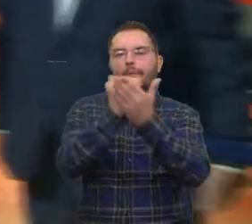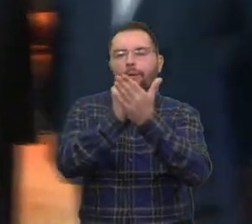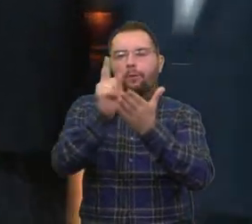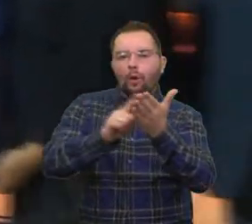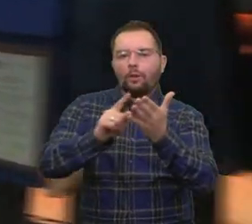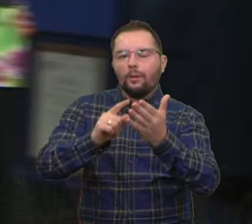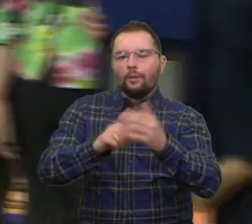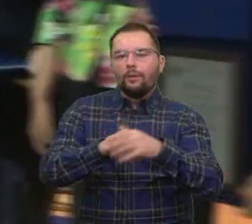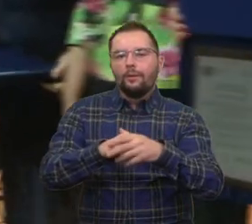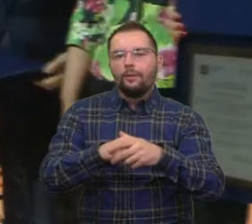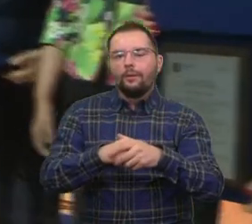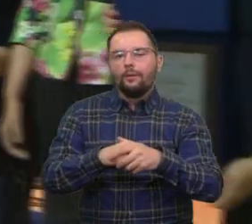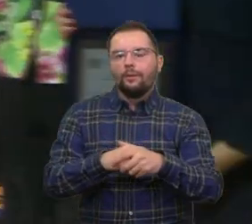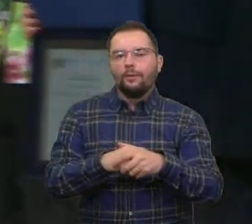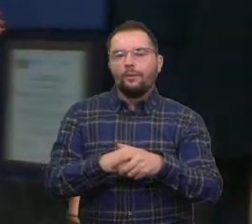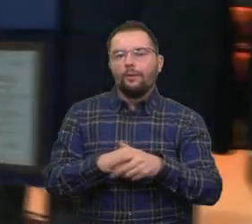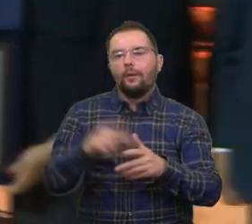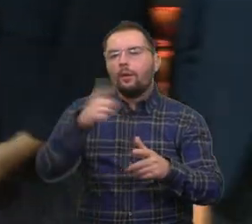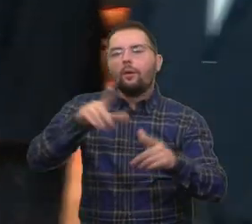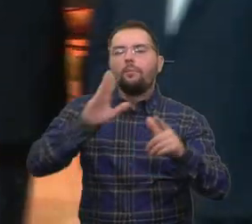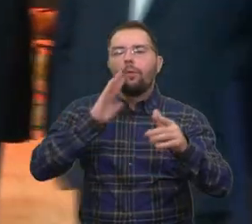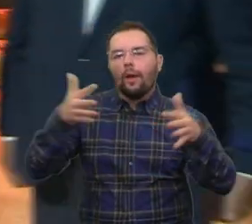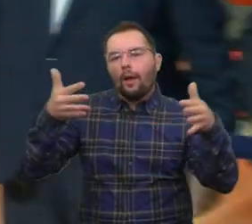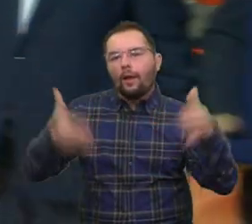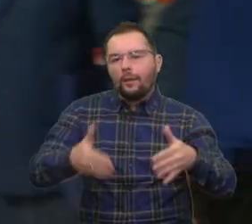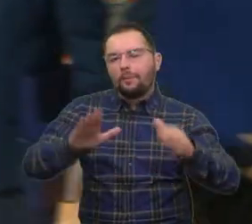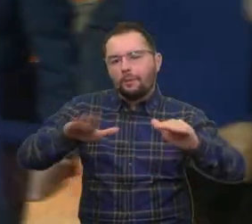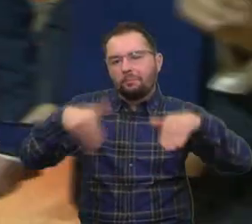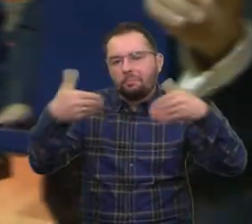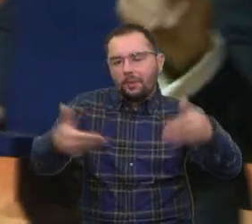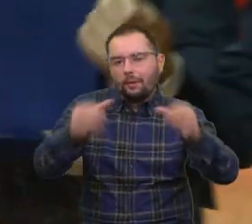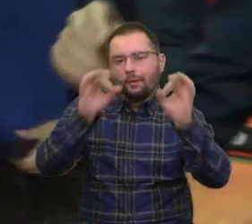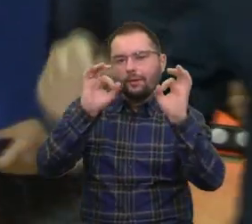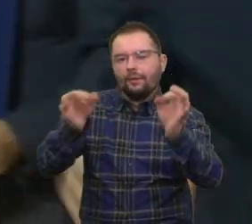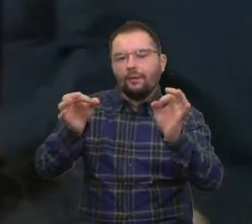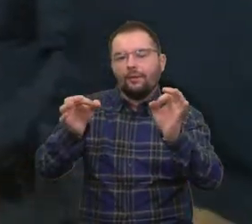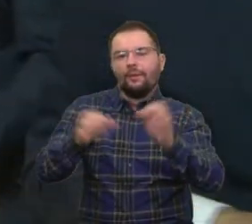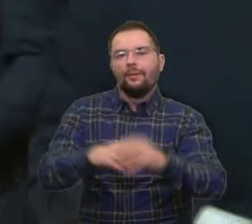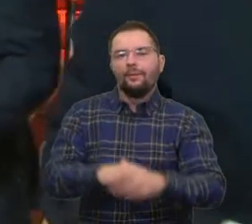śląskiego. Naszych też, ja na przykład egzamin pani profesor Lipowicz bardzo dobrze wspominam.